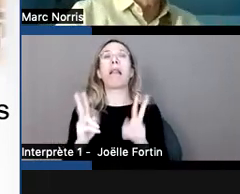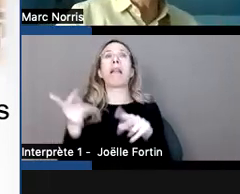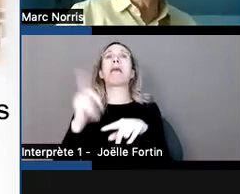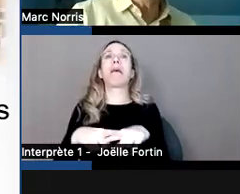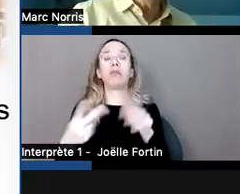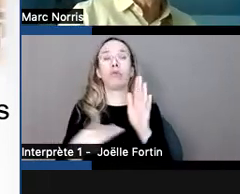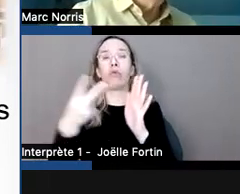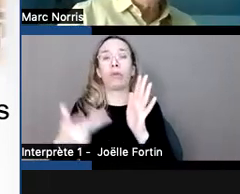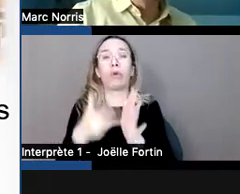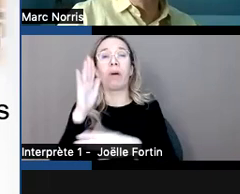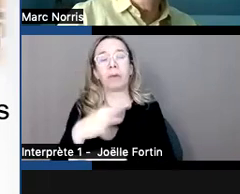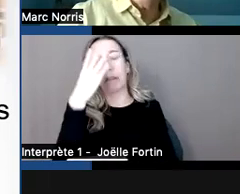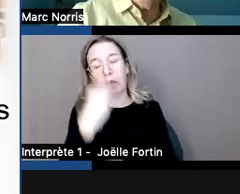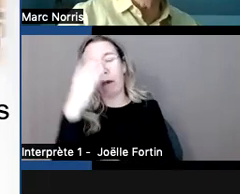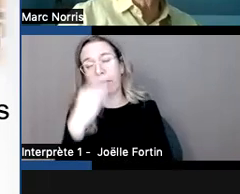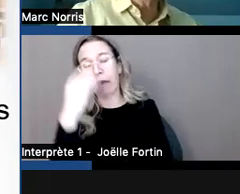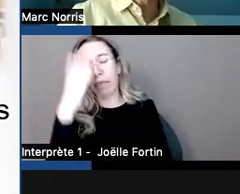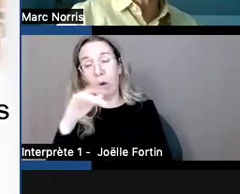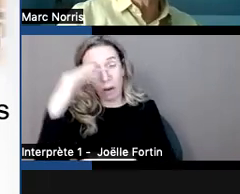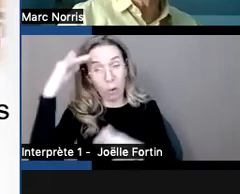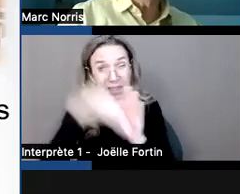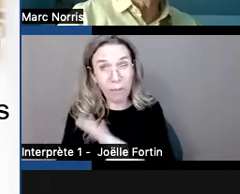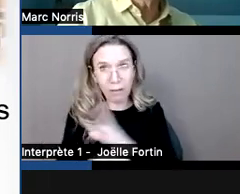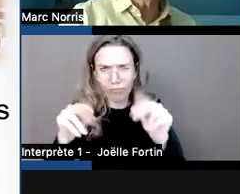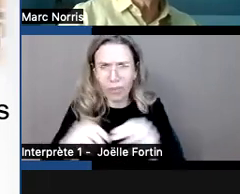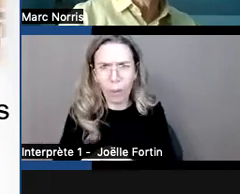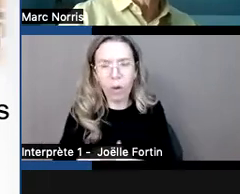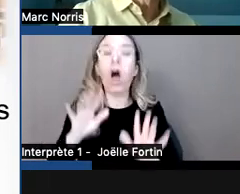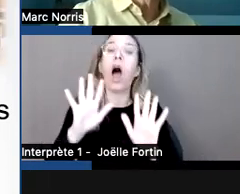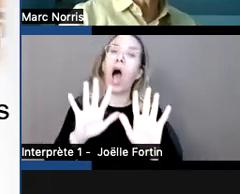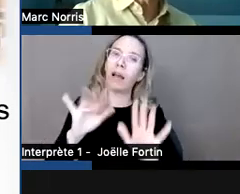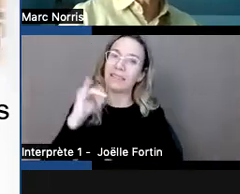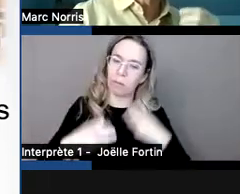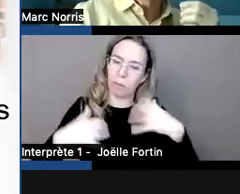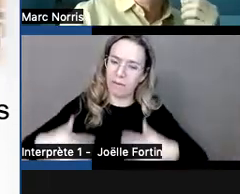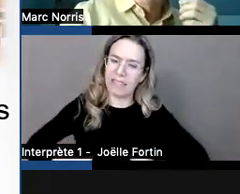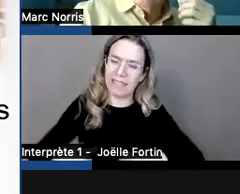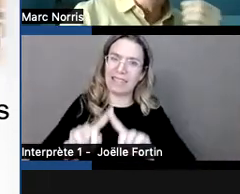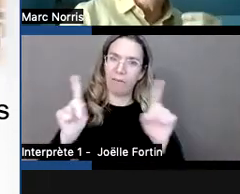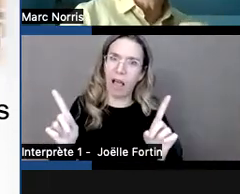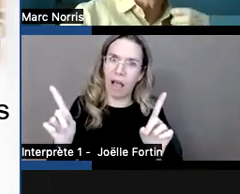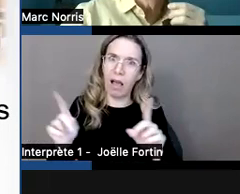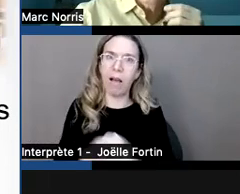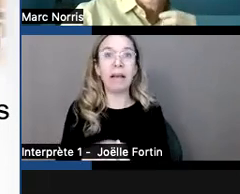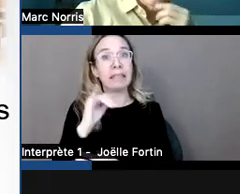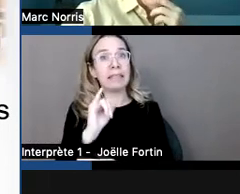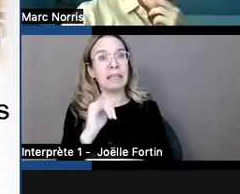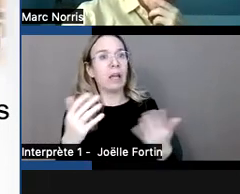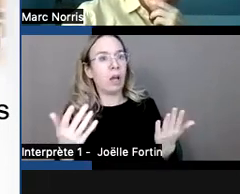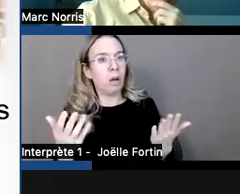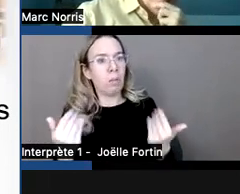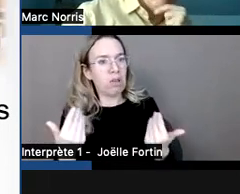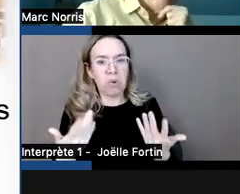fois dans l'après-midi. Ce n'est pas la démence, sauf s'il y a des problèmes physiques. C'est des besoins